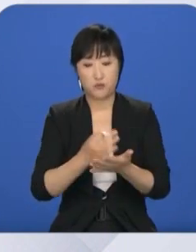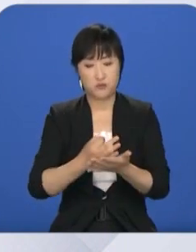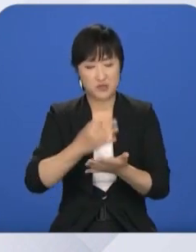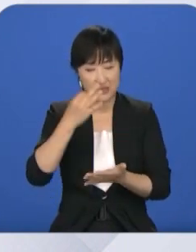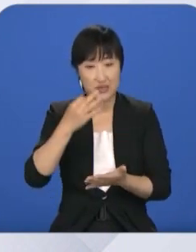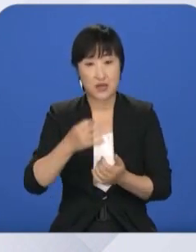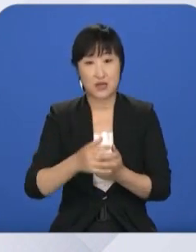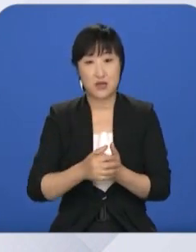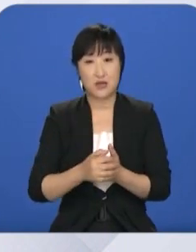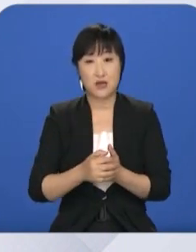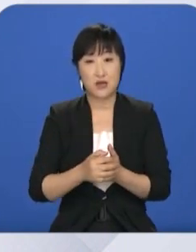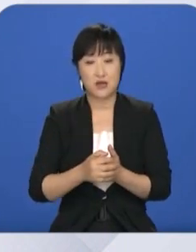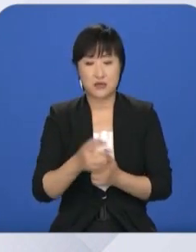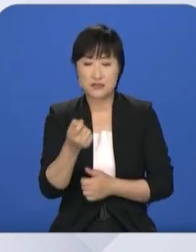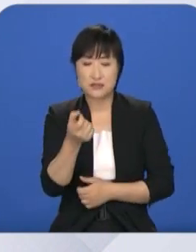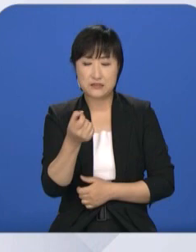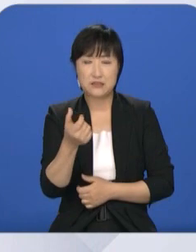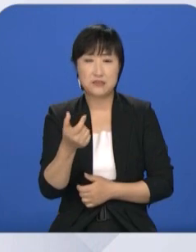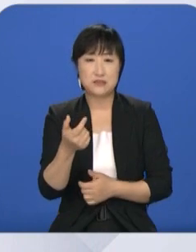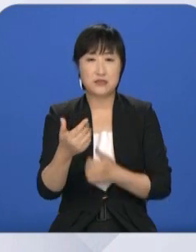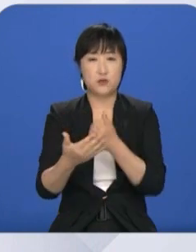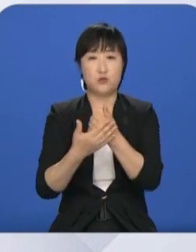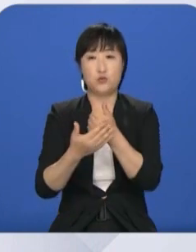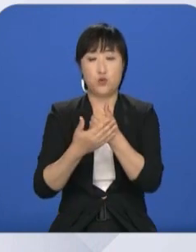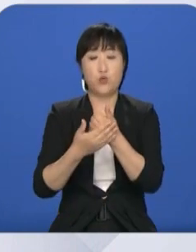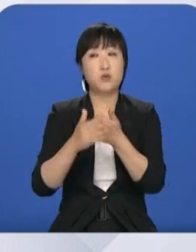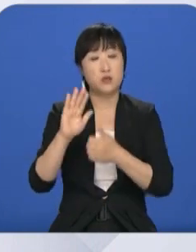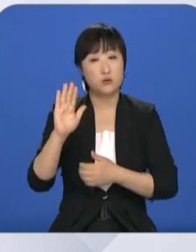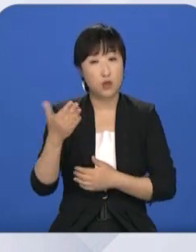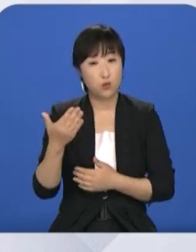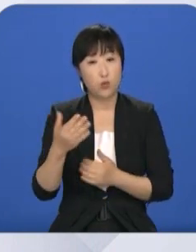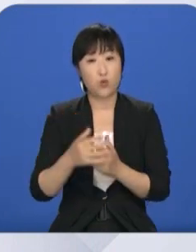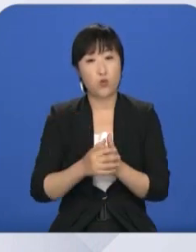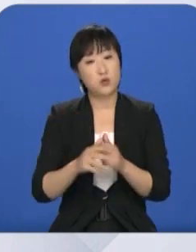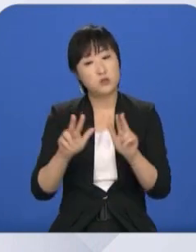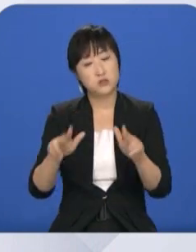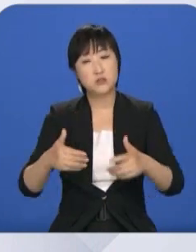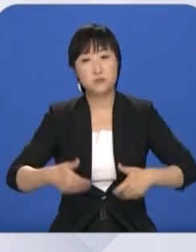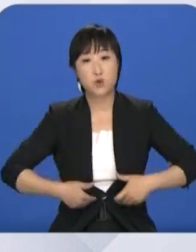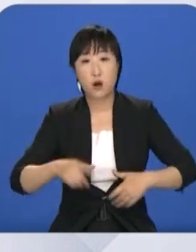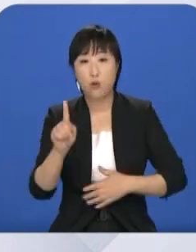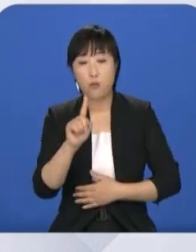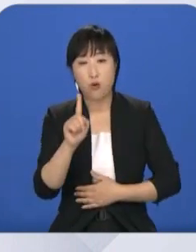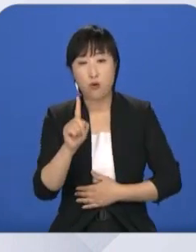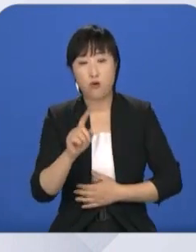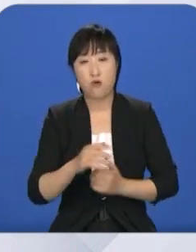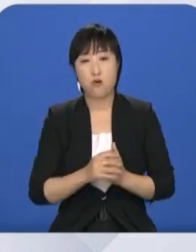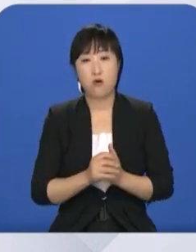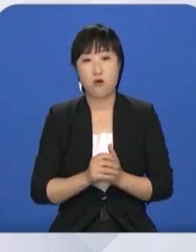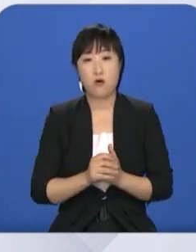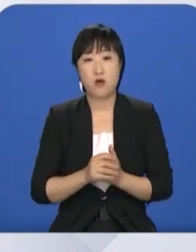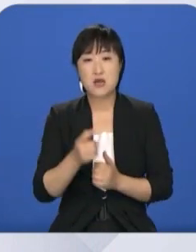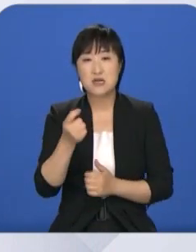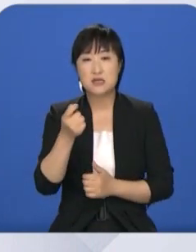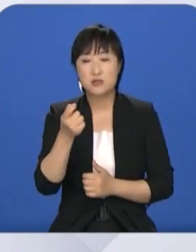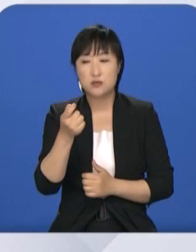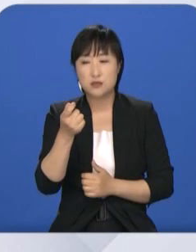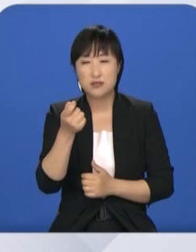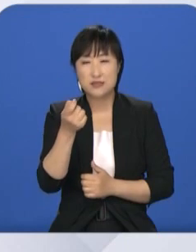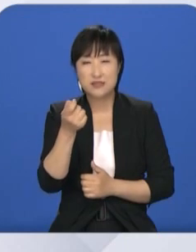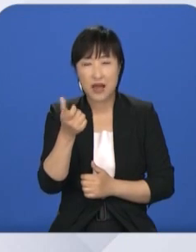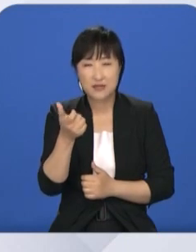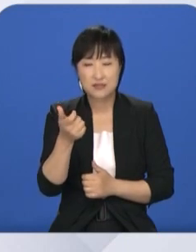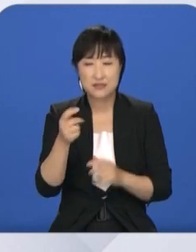상당히 비싼데 그 종자는 상당히 도움이 많이 되어 있고 지금 필요한 것은 소규모